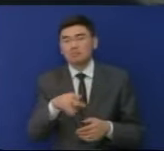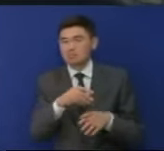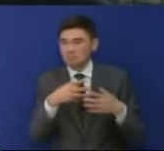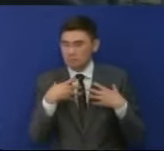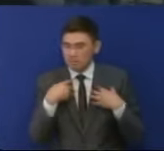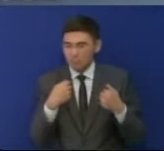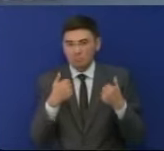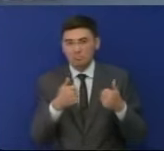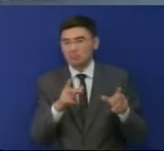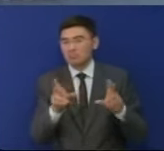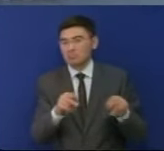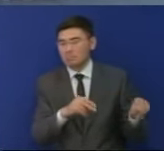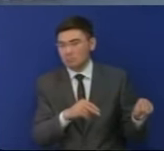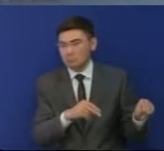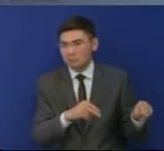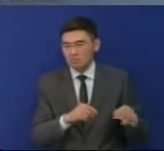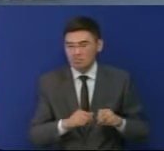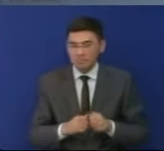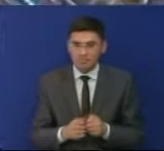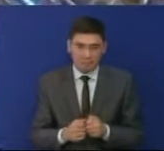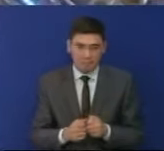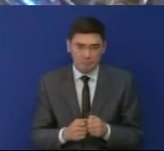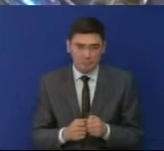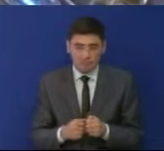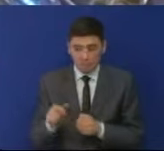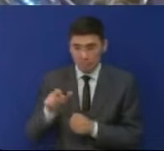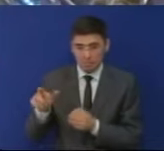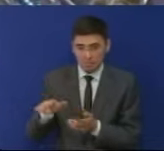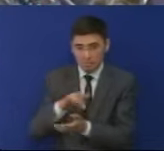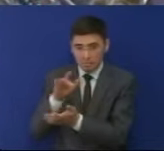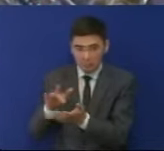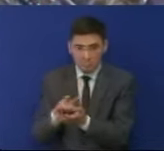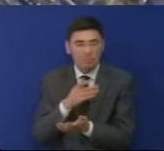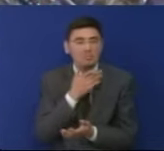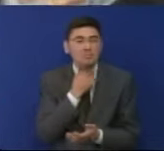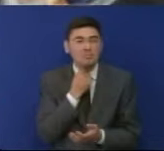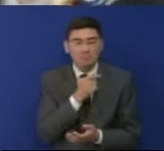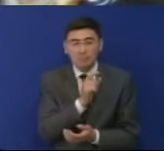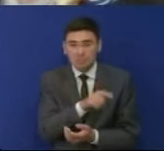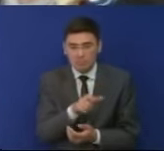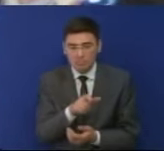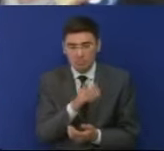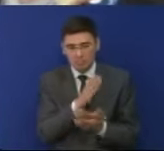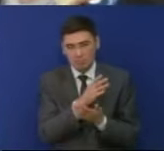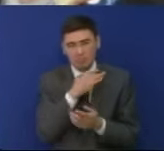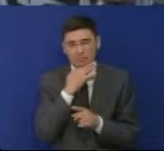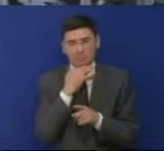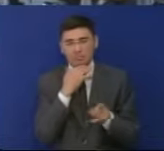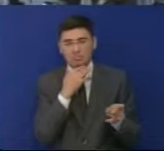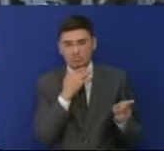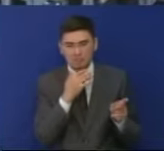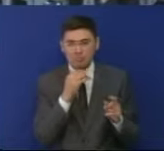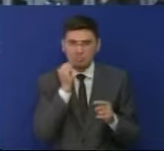счастья, радости. Конечно же, любой город славен своими людьми, и Семей не исключение. Сегодня среди нас много тех, кто